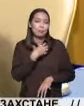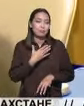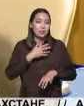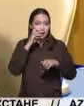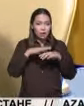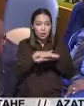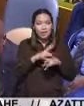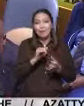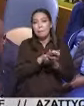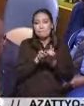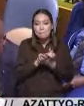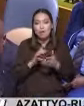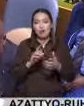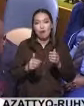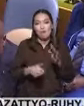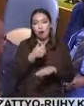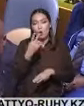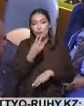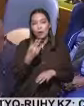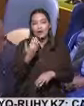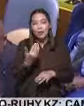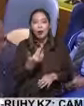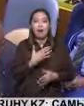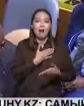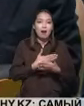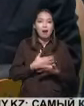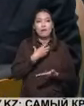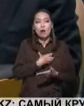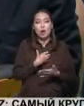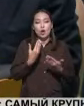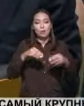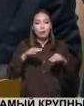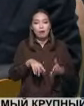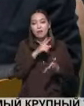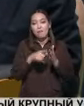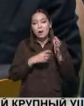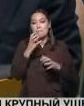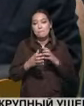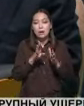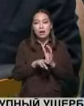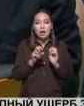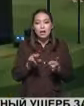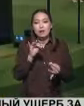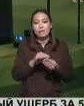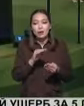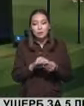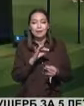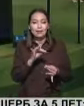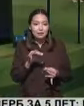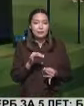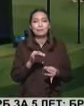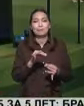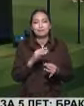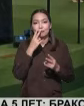на мировой арене. Казахстан, по его словам, играет активную роль в решении вопросов международной безопасности и стабильности и убедительно